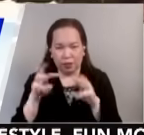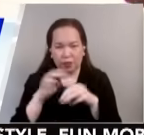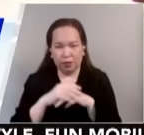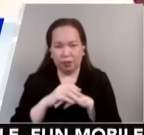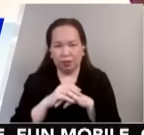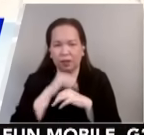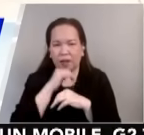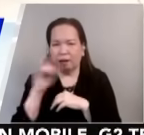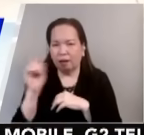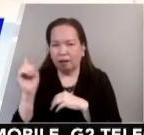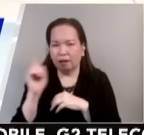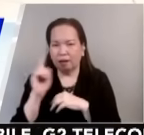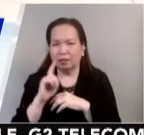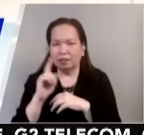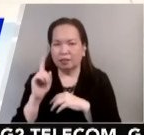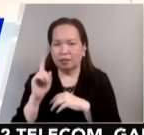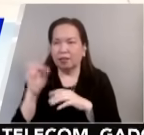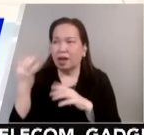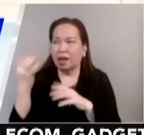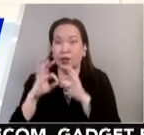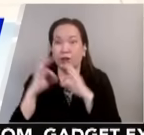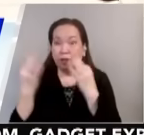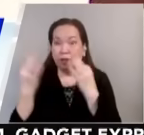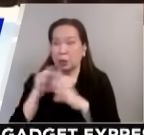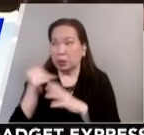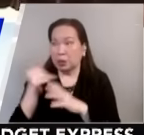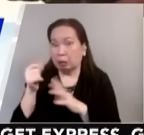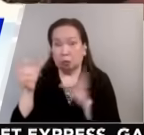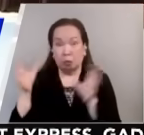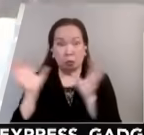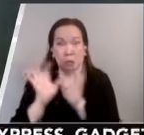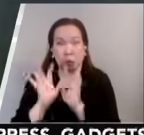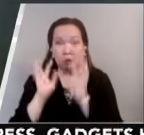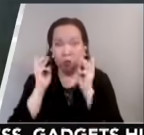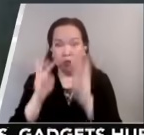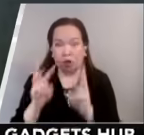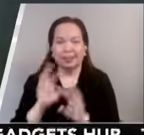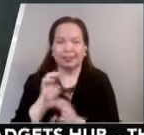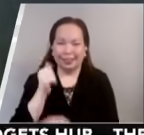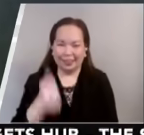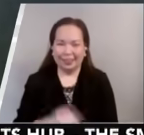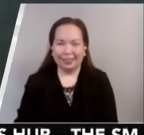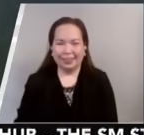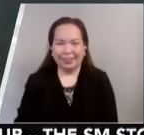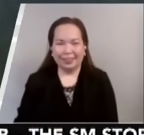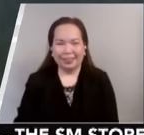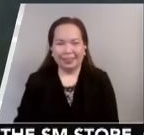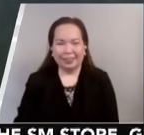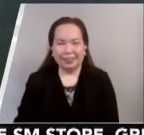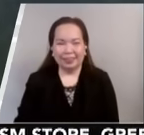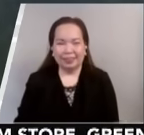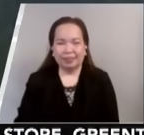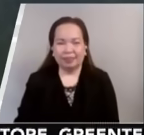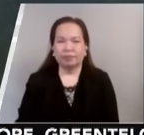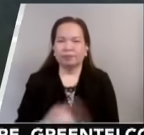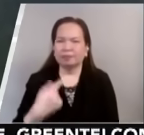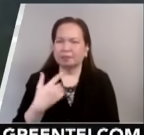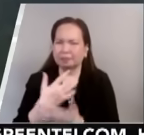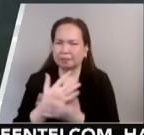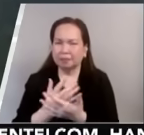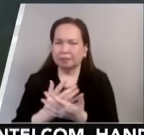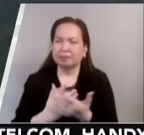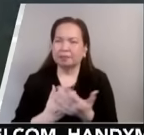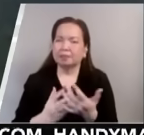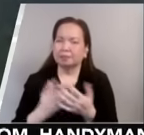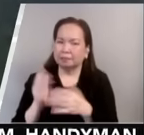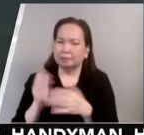isa buong Angkan pa yata kasi samp ho sila ilang bigating programa ng GMA Network